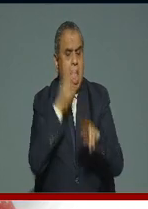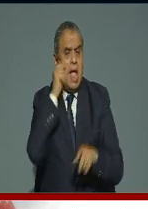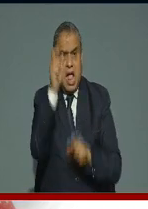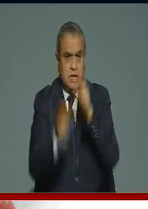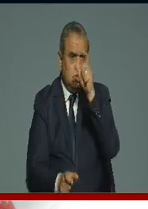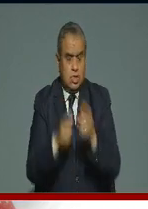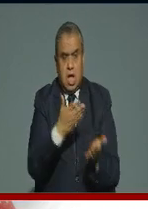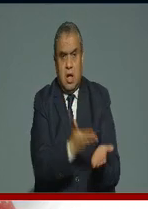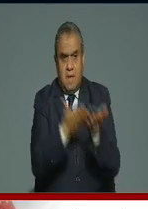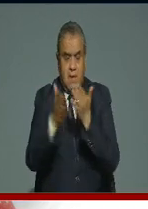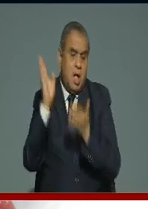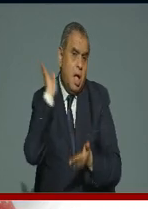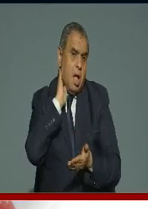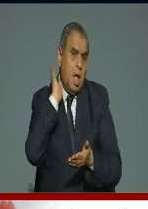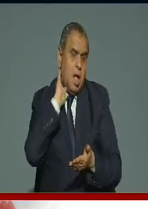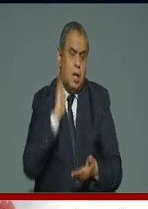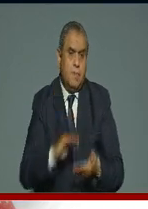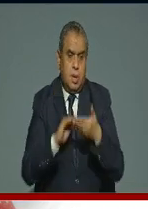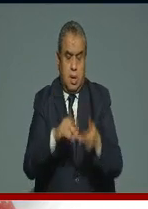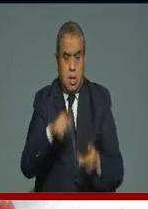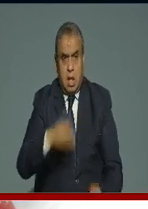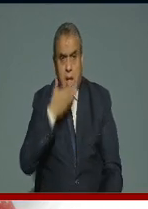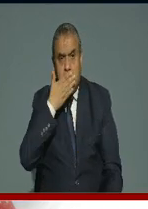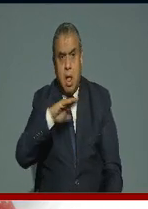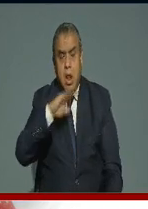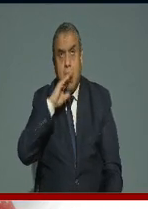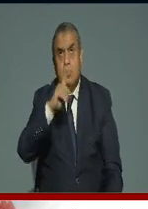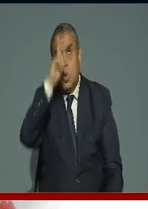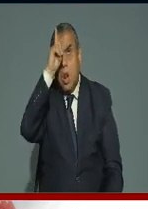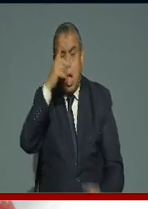بأمان، والحمد لله بفضل من ربنا